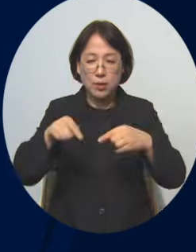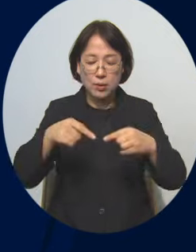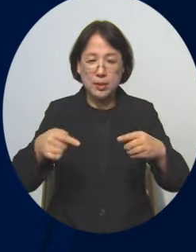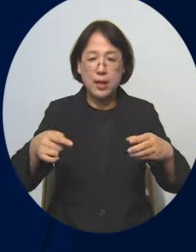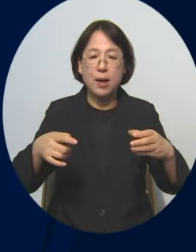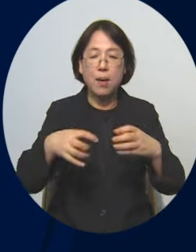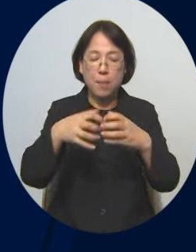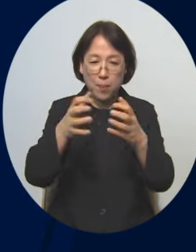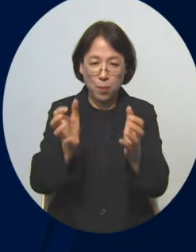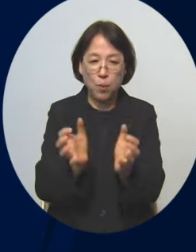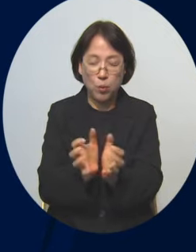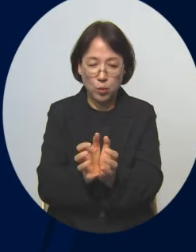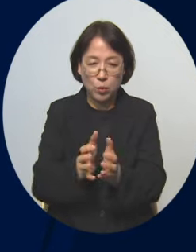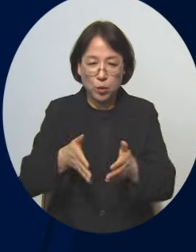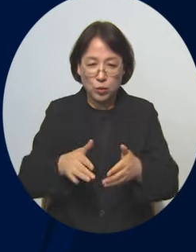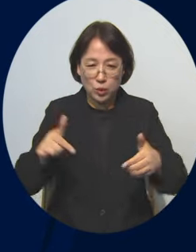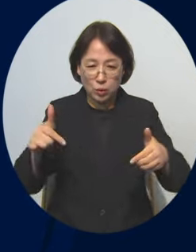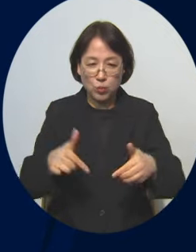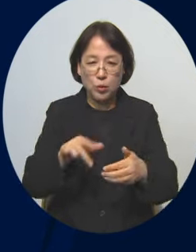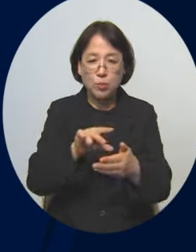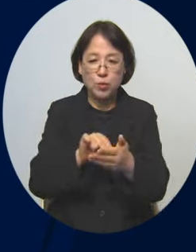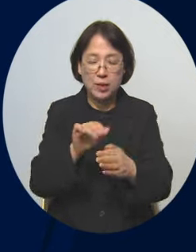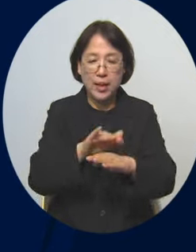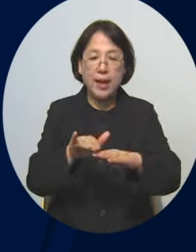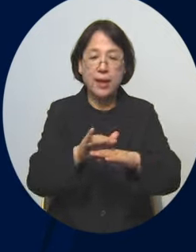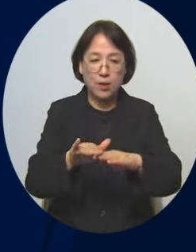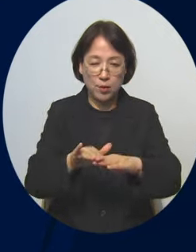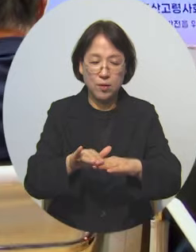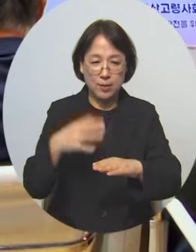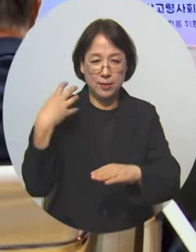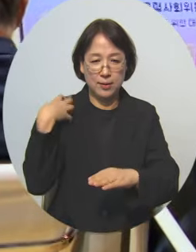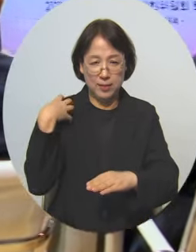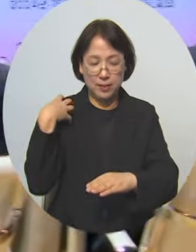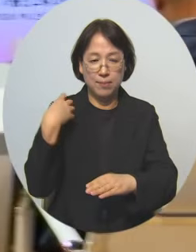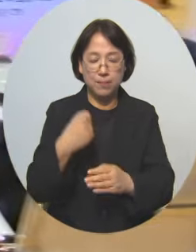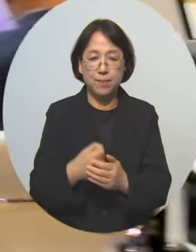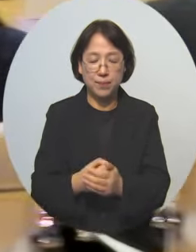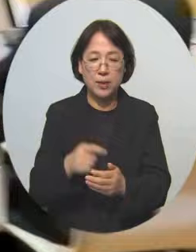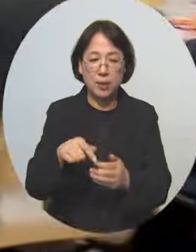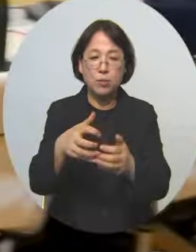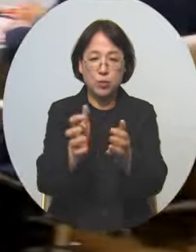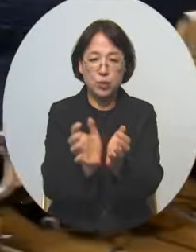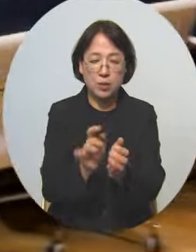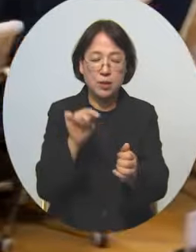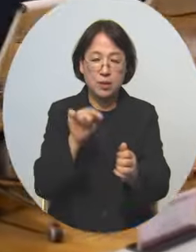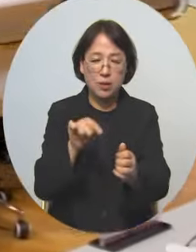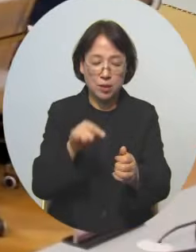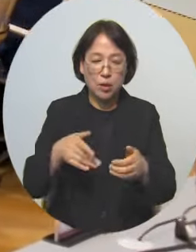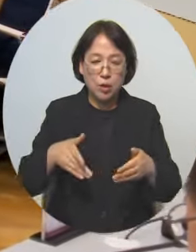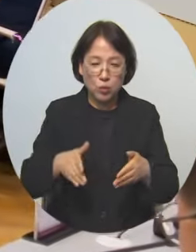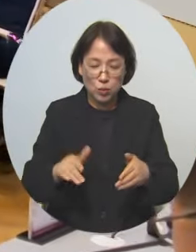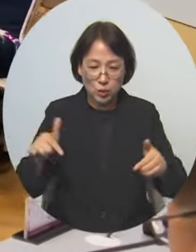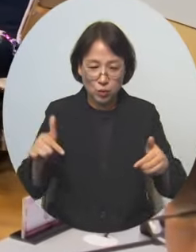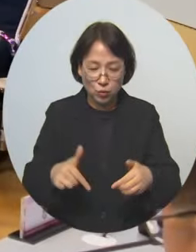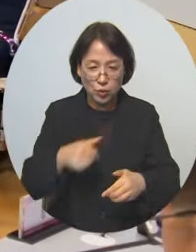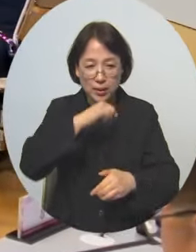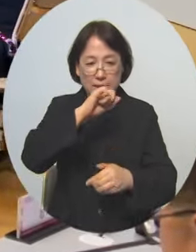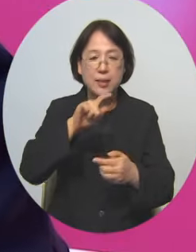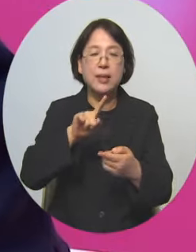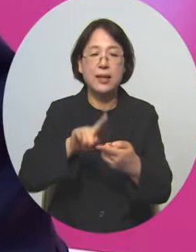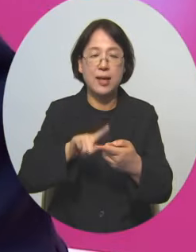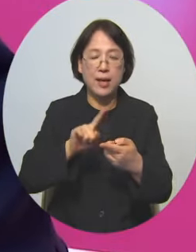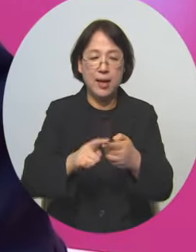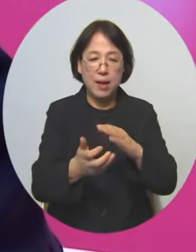아우르며 저출생 문제 해결에 매진하게 될 거라고 소개했습니다. 특히 이 부처는 저출생 예산에 대한 사전